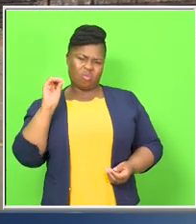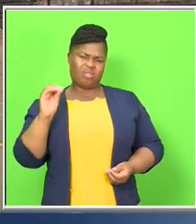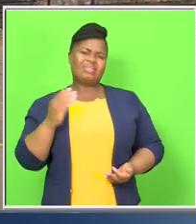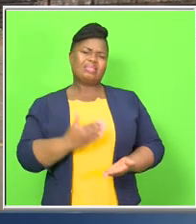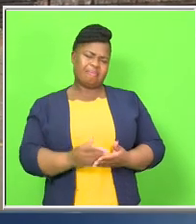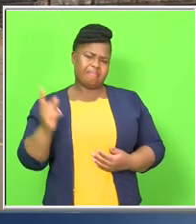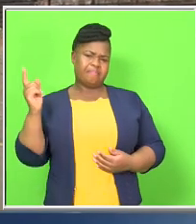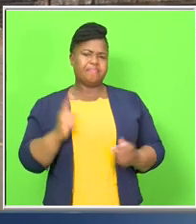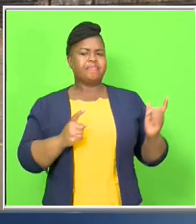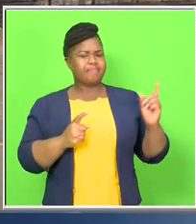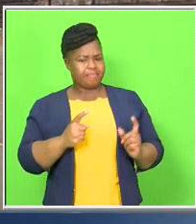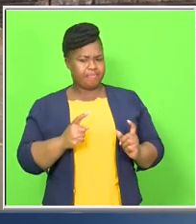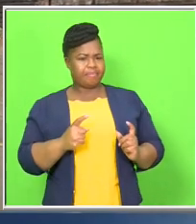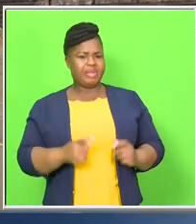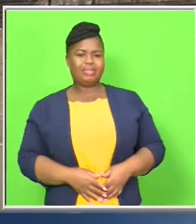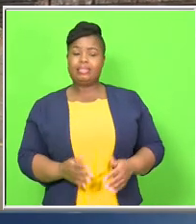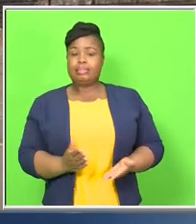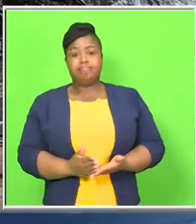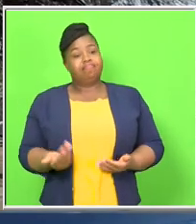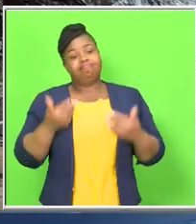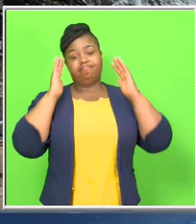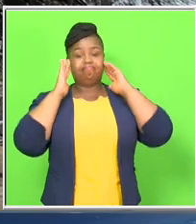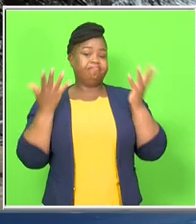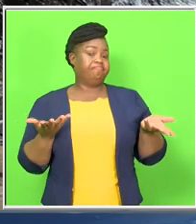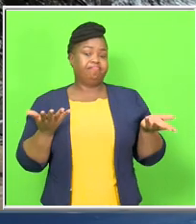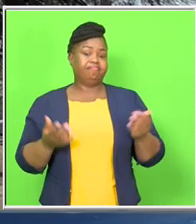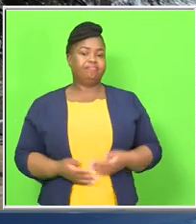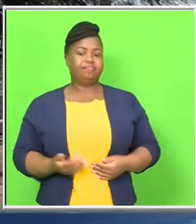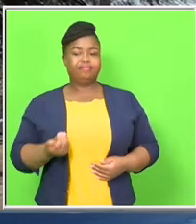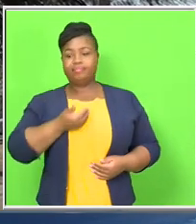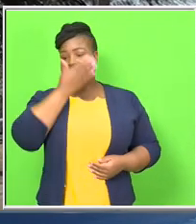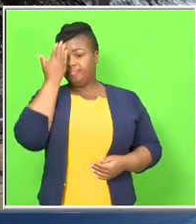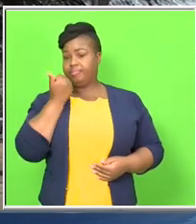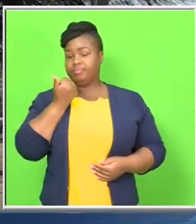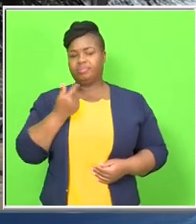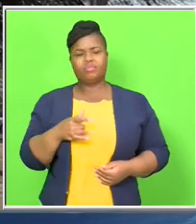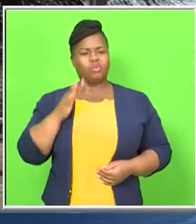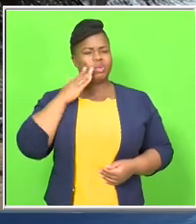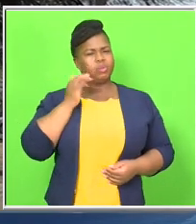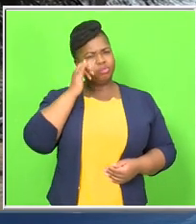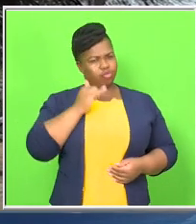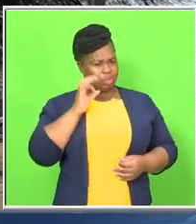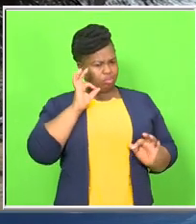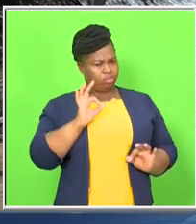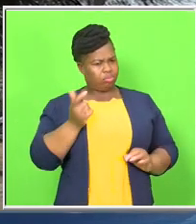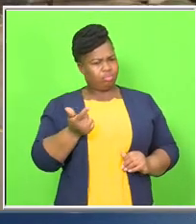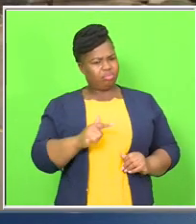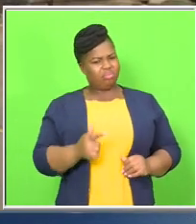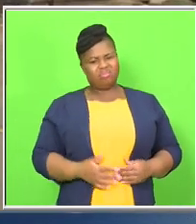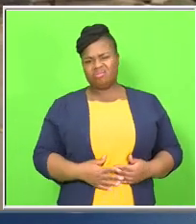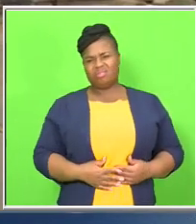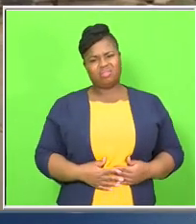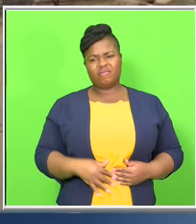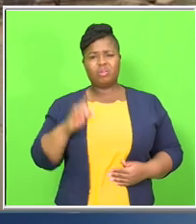figayu. Kutwa nati asizazi. Asazi kukukutimasiti siya ipega lentu. Sibonda kue sisi